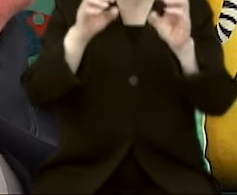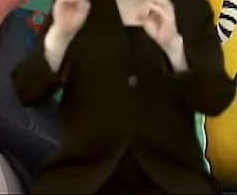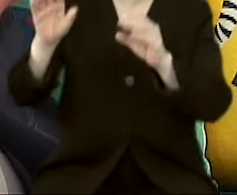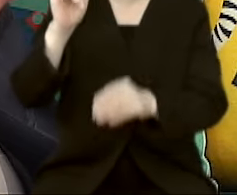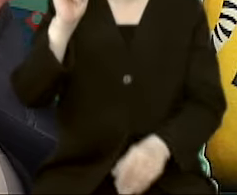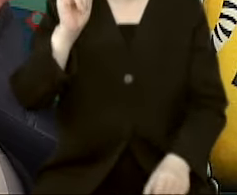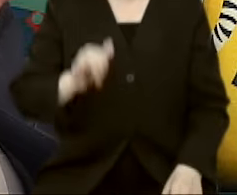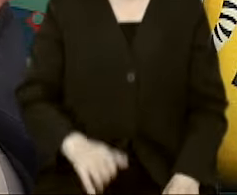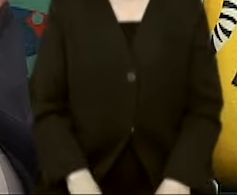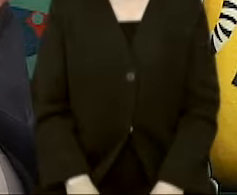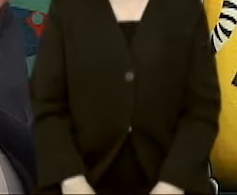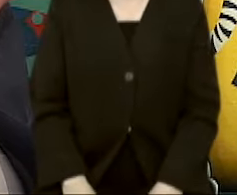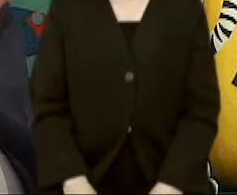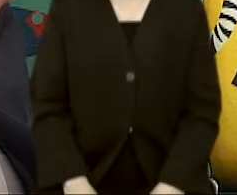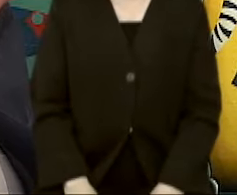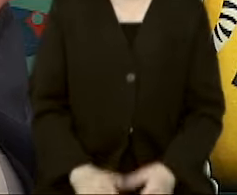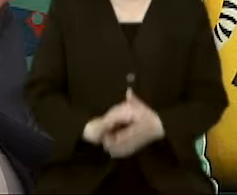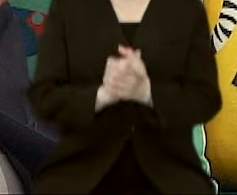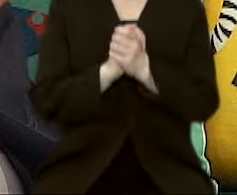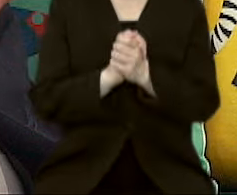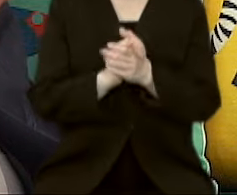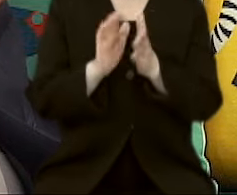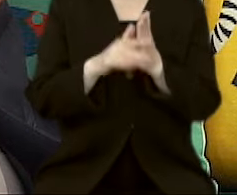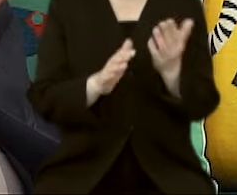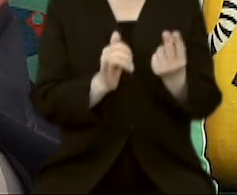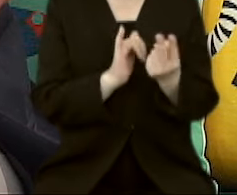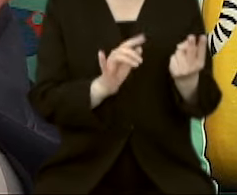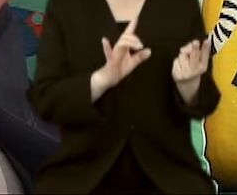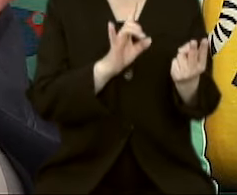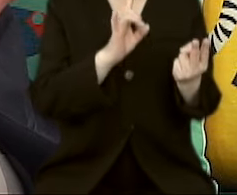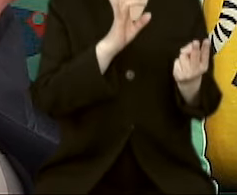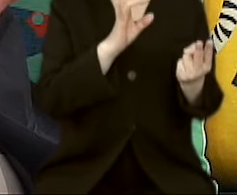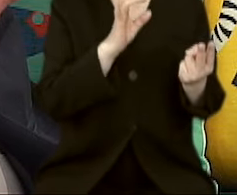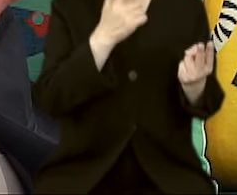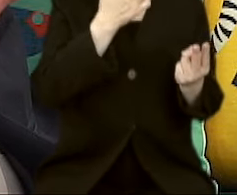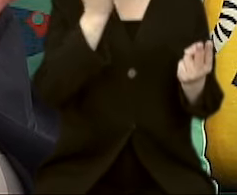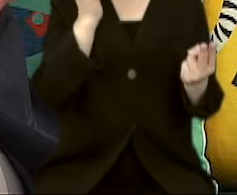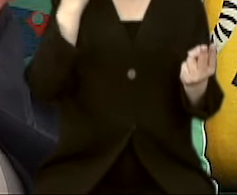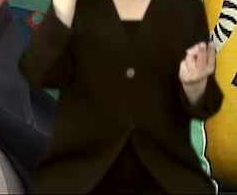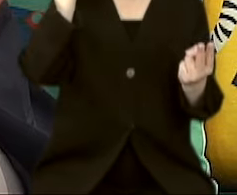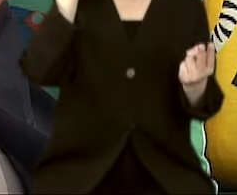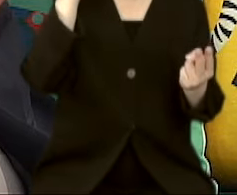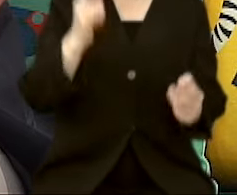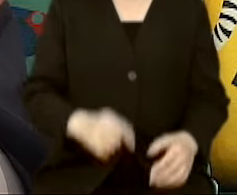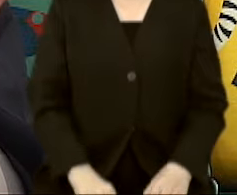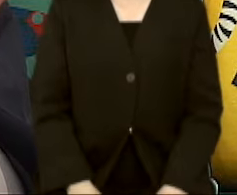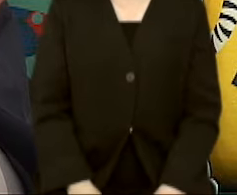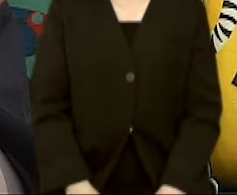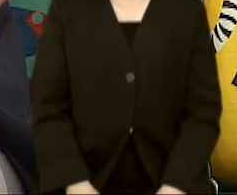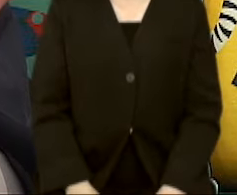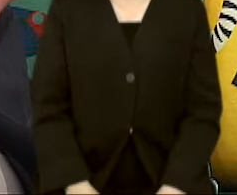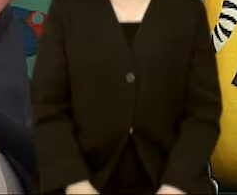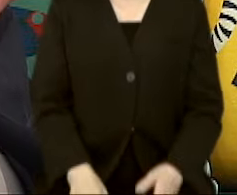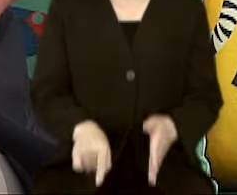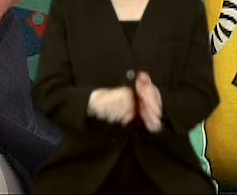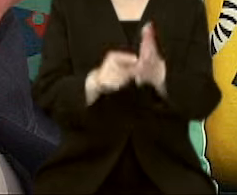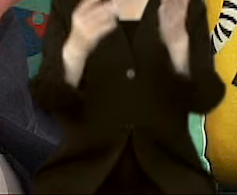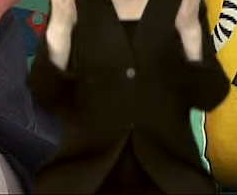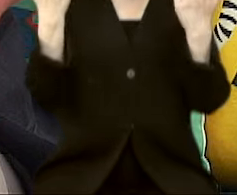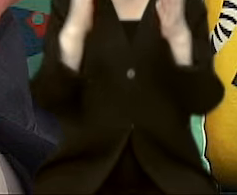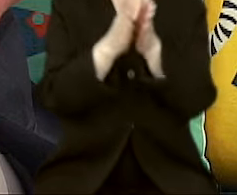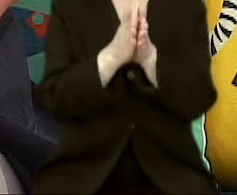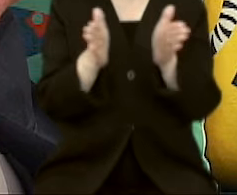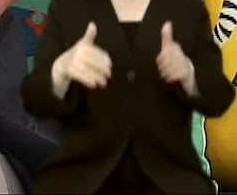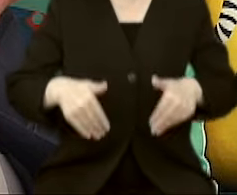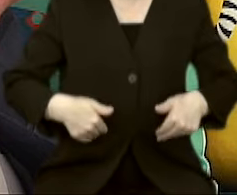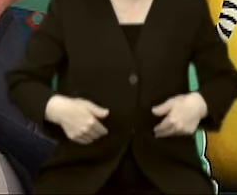하고 그러다가 저희들이 기도를 하면서 우리 둘만으로는 할 수 없으니까 이제 신학교를 시작해야